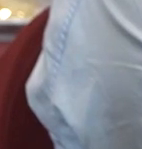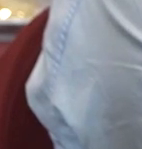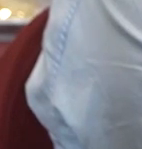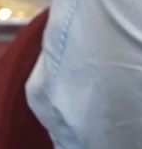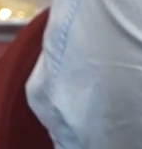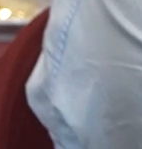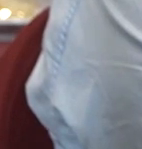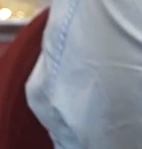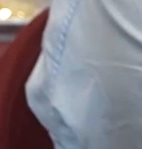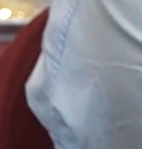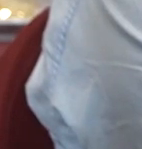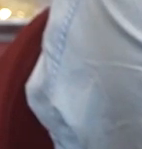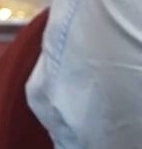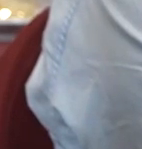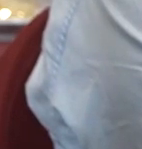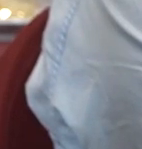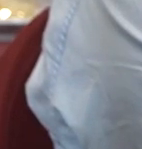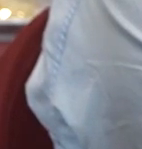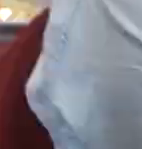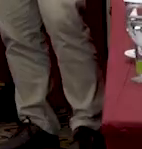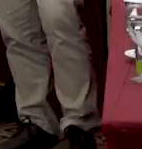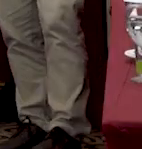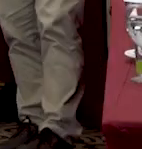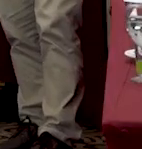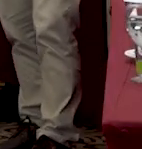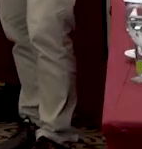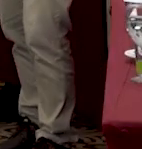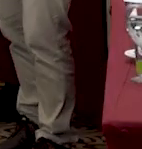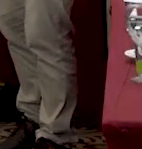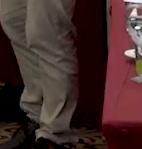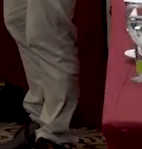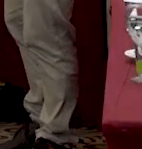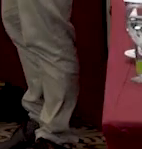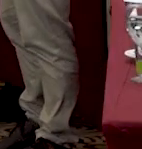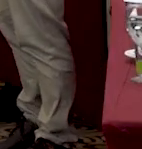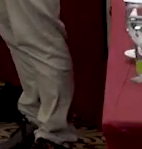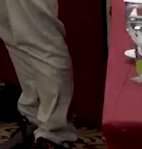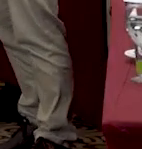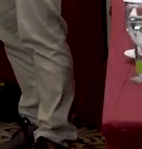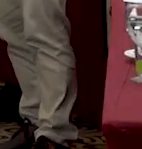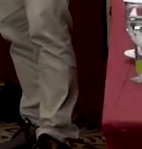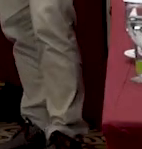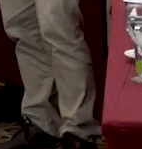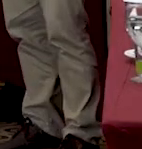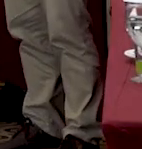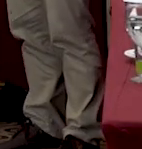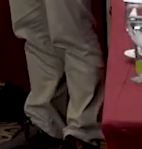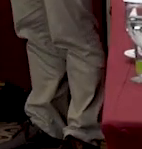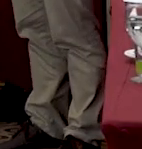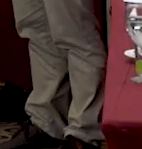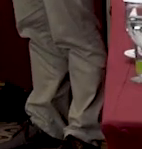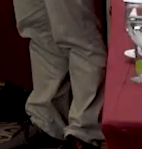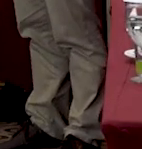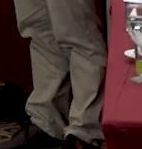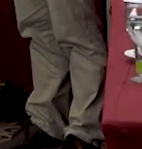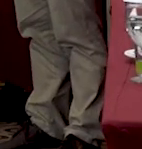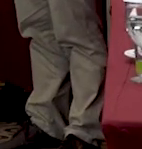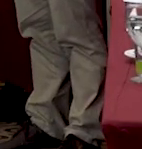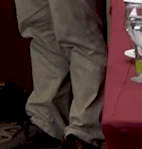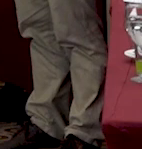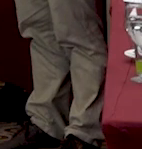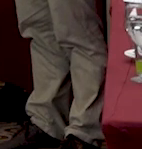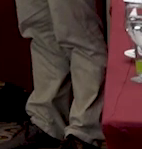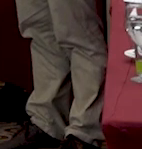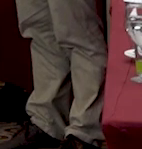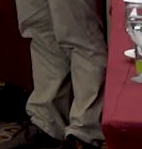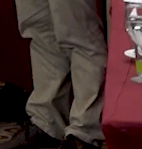kemampuan pelaku lah yang kita nilai yang menentukannya yang menentukan SK menghitungkan saja kira-kira PSK di